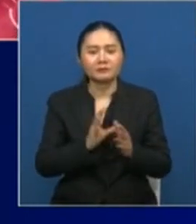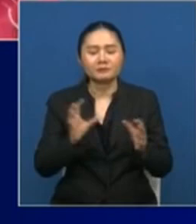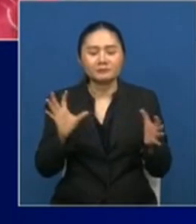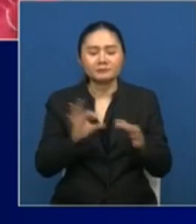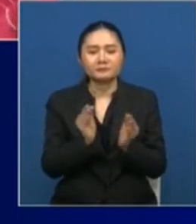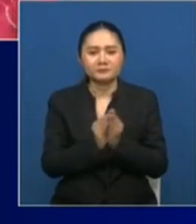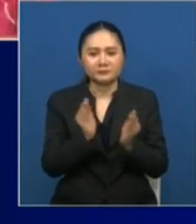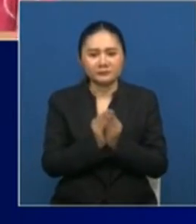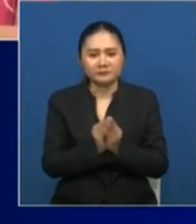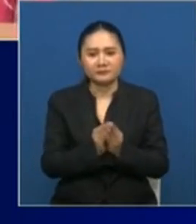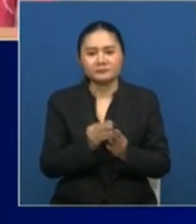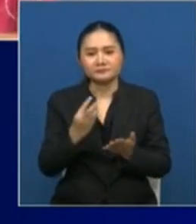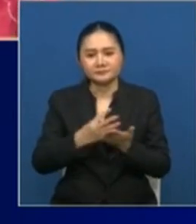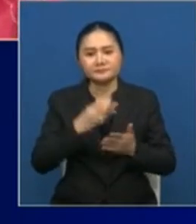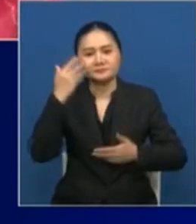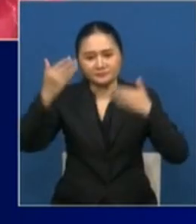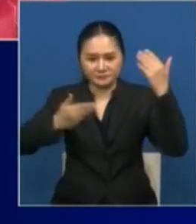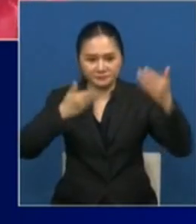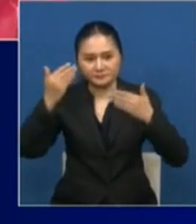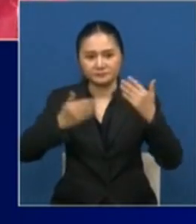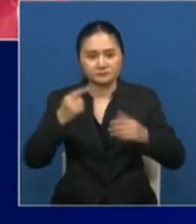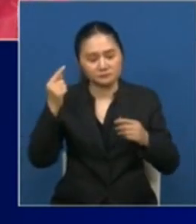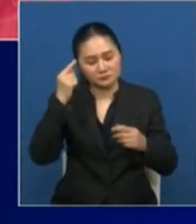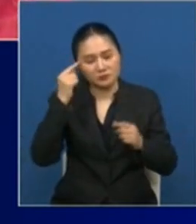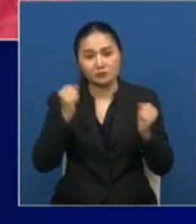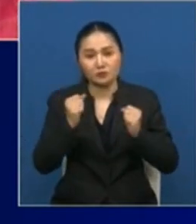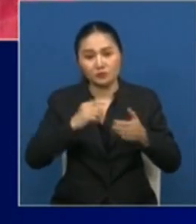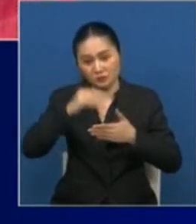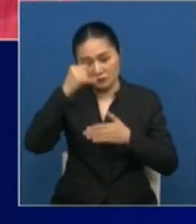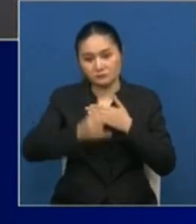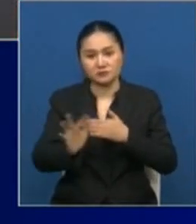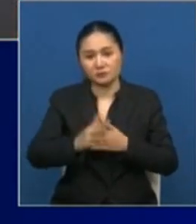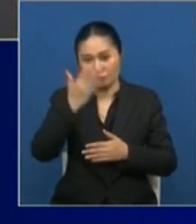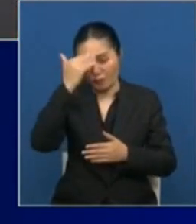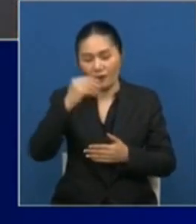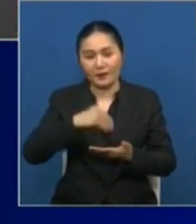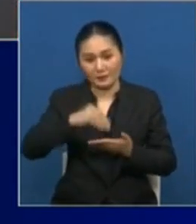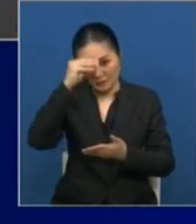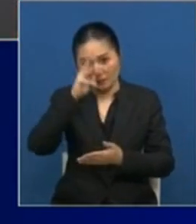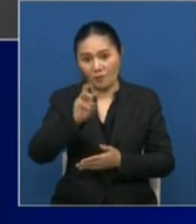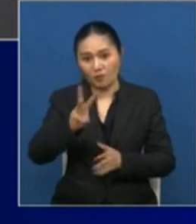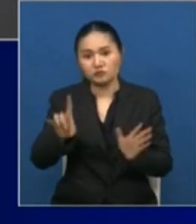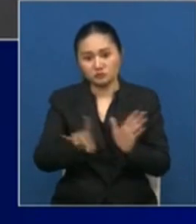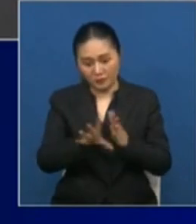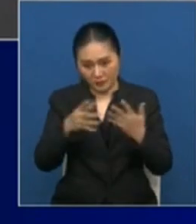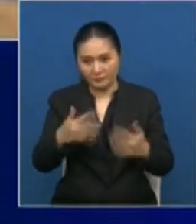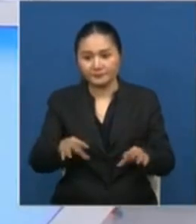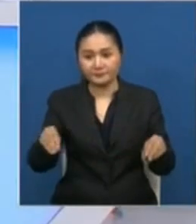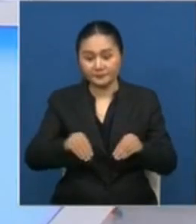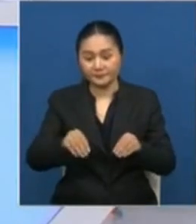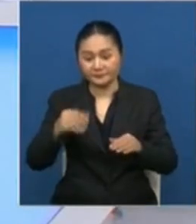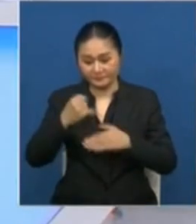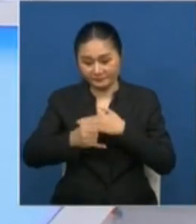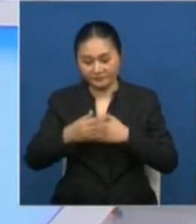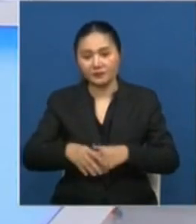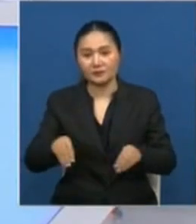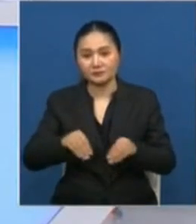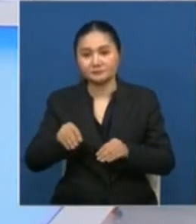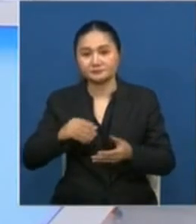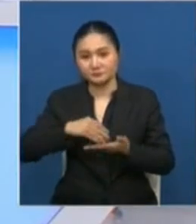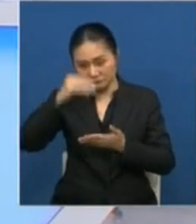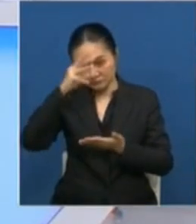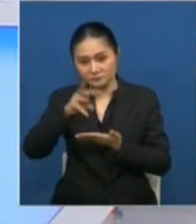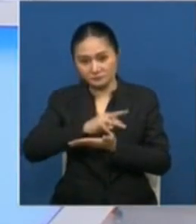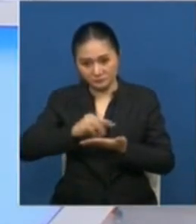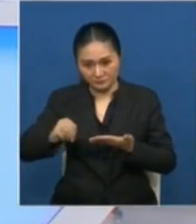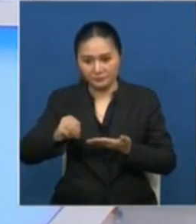แนนเรื่องของวิชากิจกรรม เขากลัวไม่จบเพราะเขาอยู่ม.6แล้วด้วย เออ อีกไม่กี่เดือนก็เข้ามหาวิทยาลัยก็เข้าใจทั้งเรื่องมุ